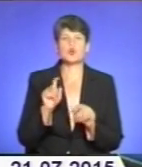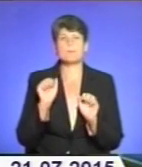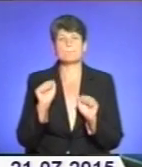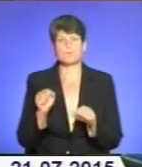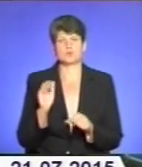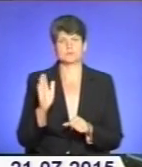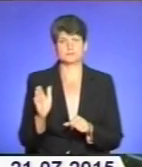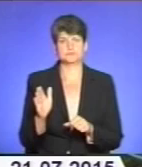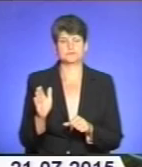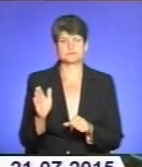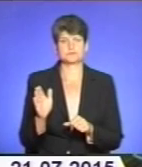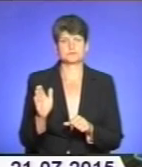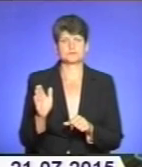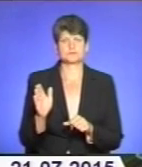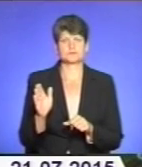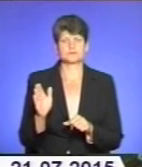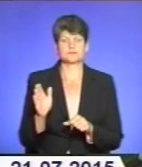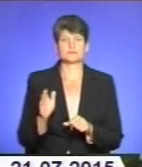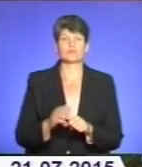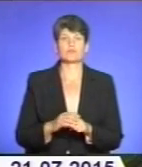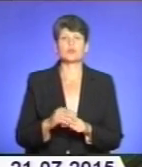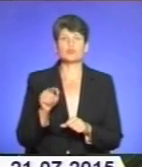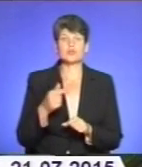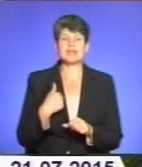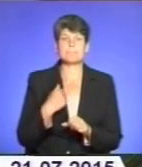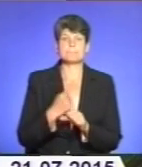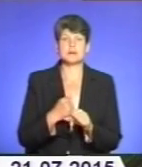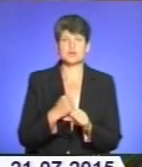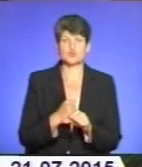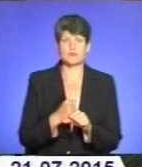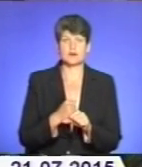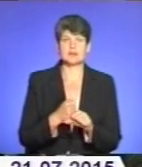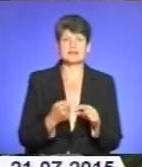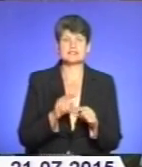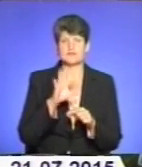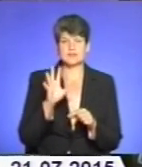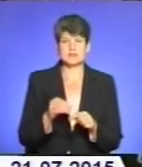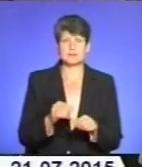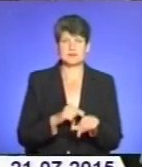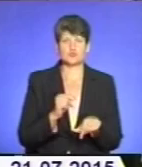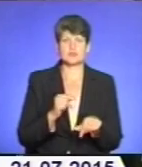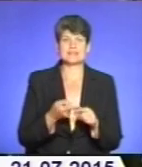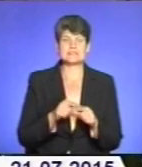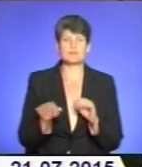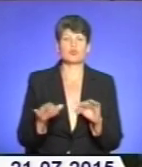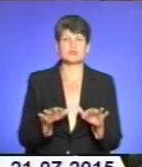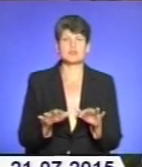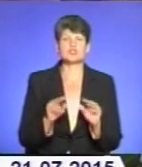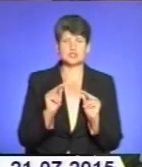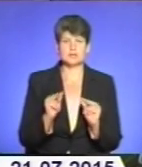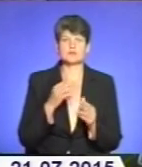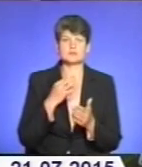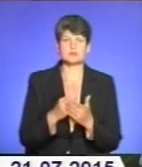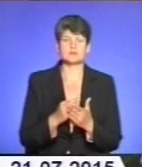статися. Тому я передчувала, до речі, ці всі події, скажу вам відверто,